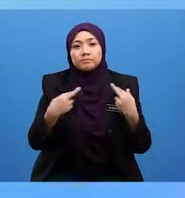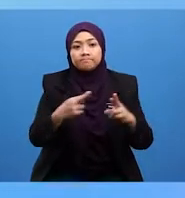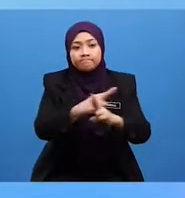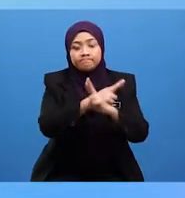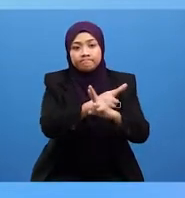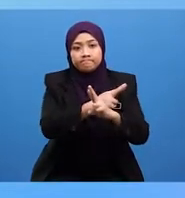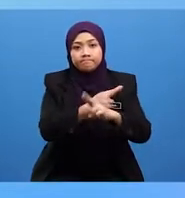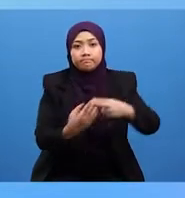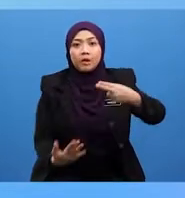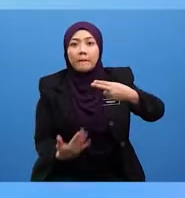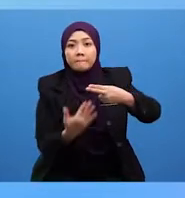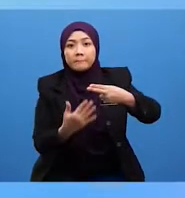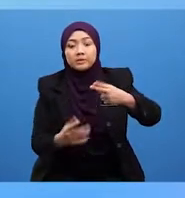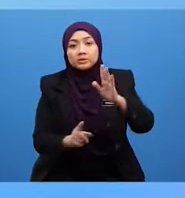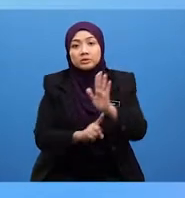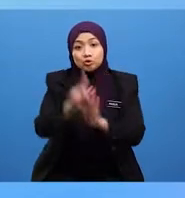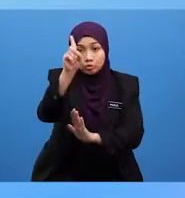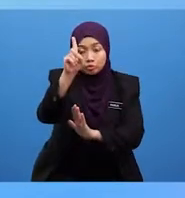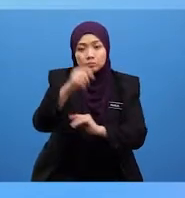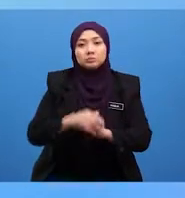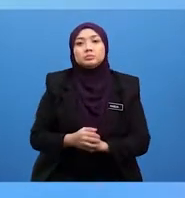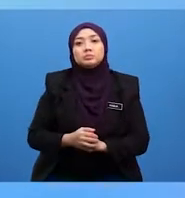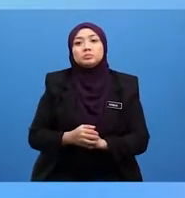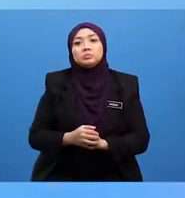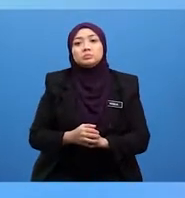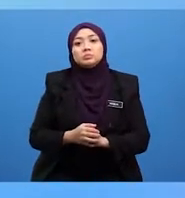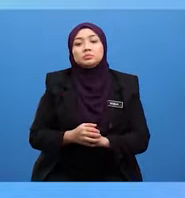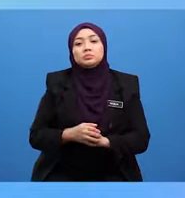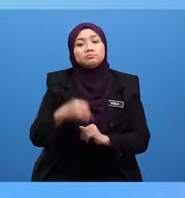haba yang tinggi, kalis api,